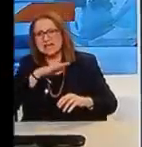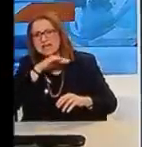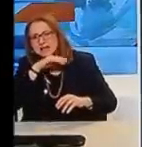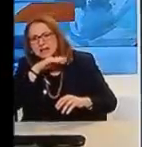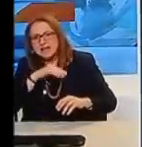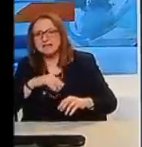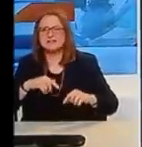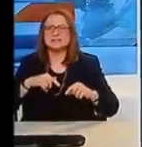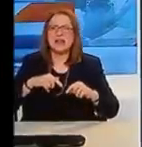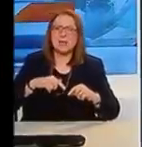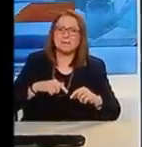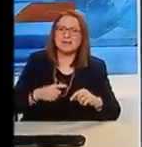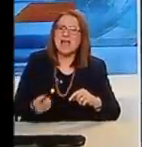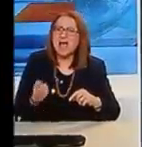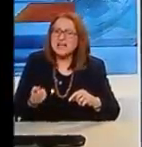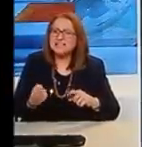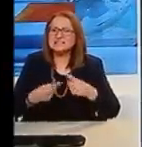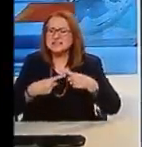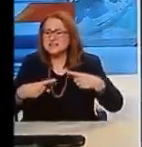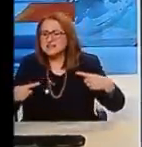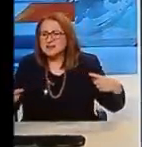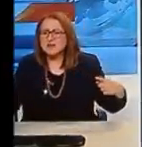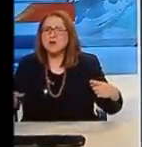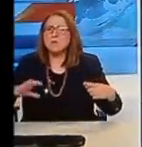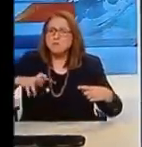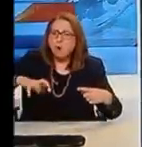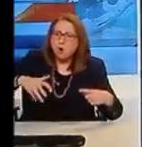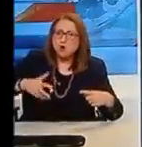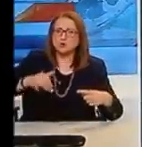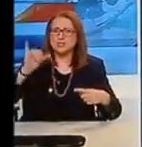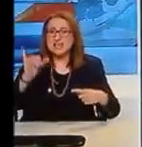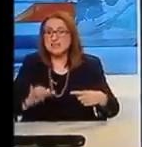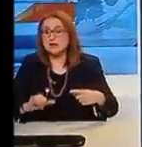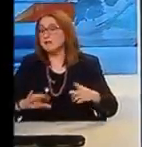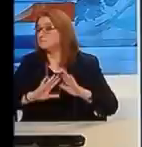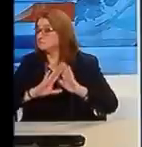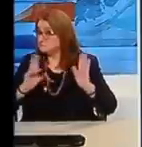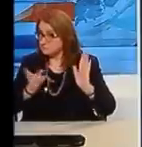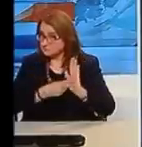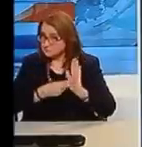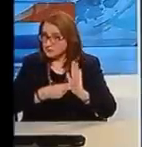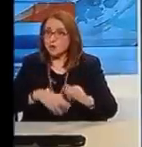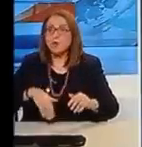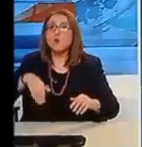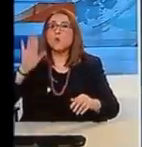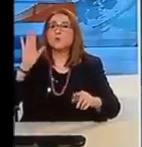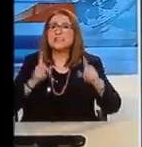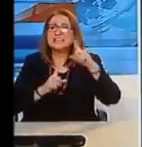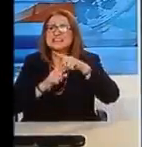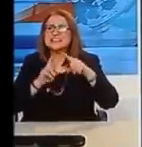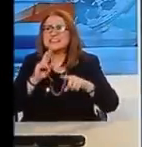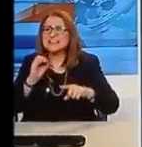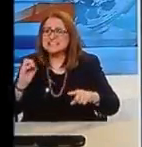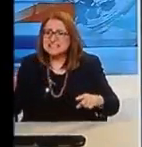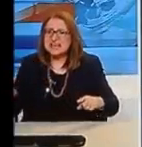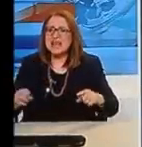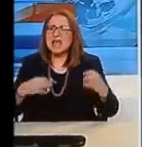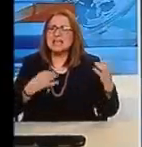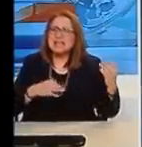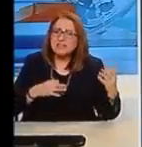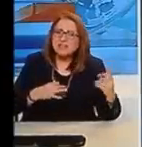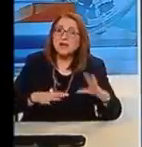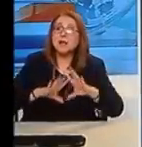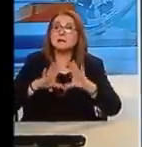στη Σαλαμίνα, στο Αγκίστρι, στον Πόρο, στην Ήδρα, στις Πέτσες. Δεν μπορούν να μετακινηθούν στο Δήμο Τριζινίας ή στα νησιά των Κυφήρων και των